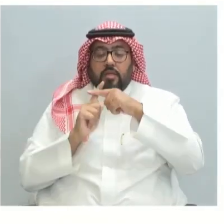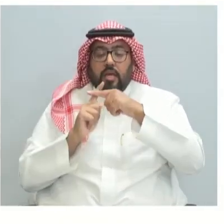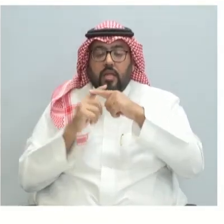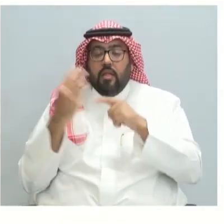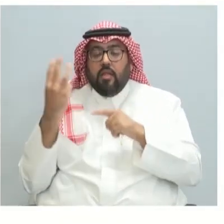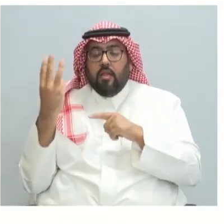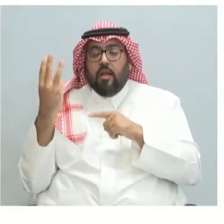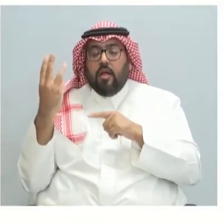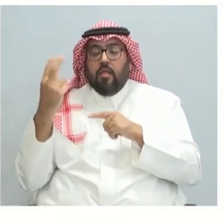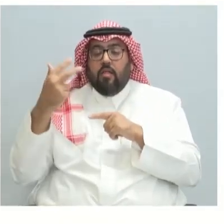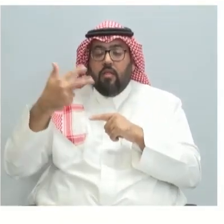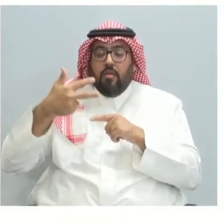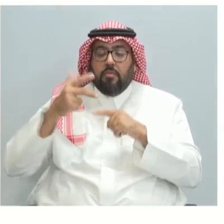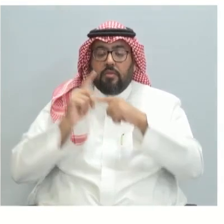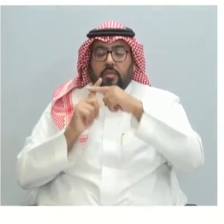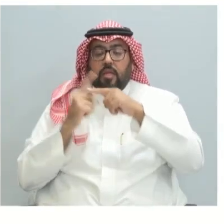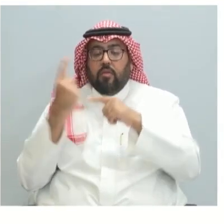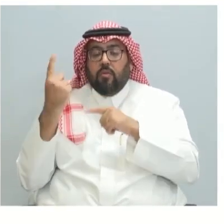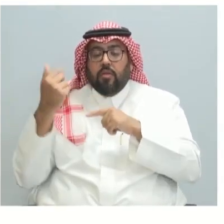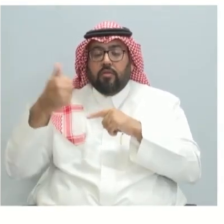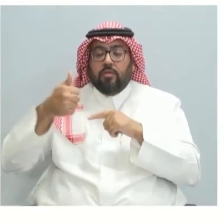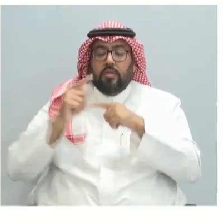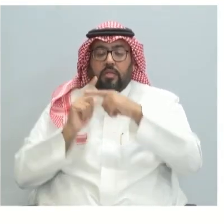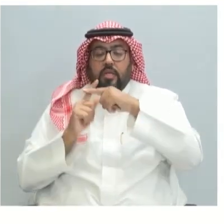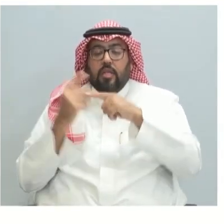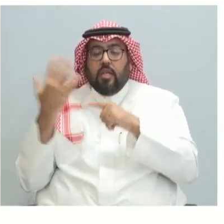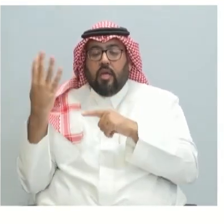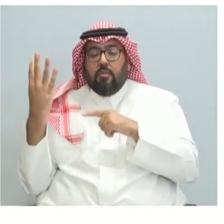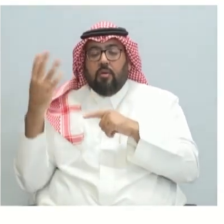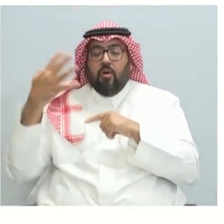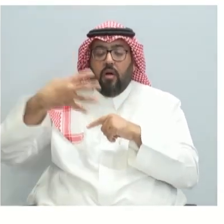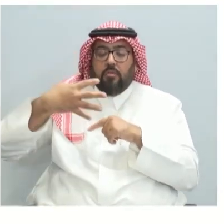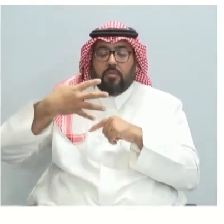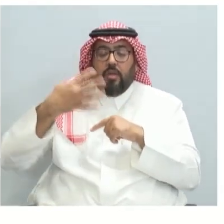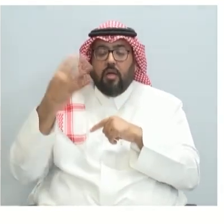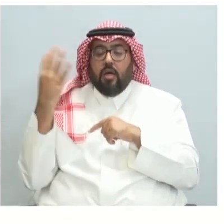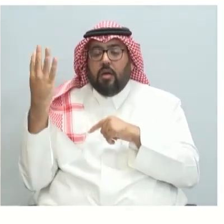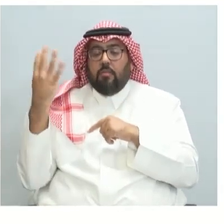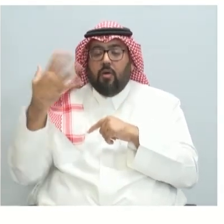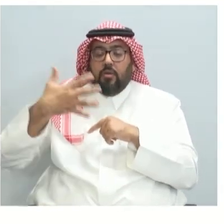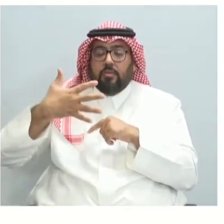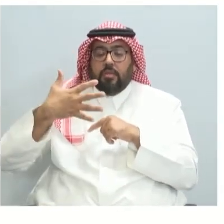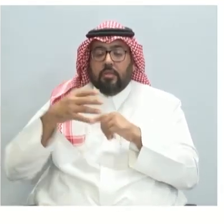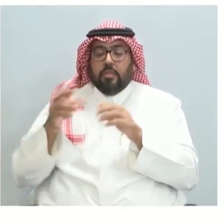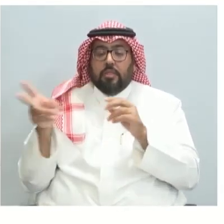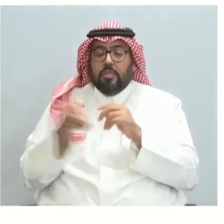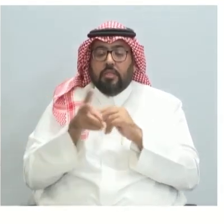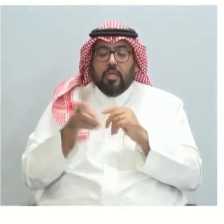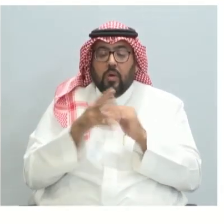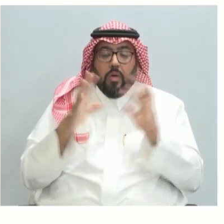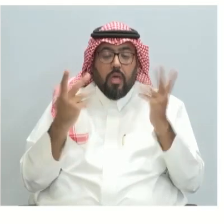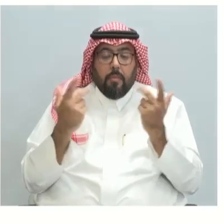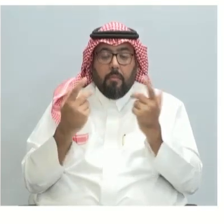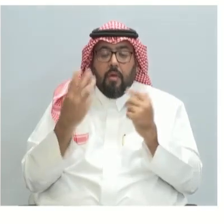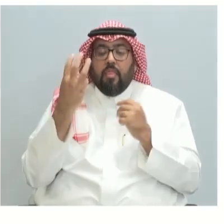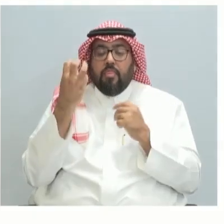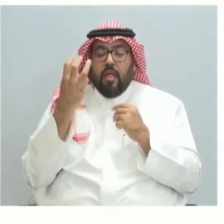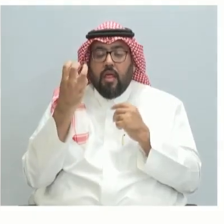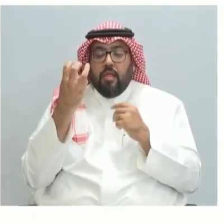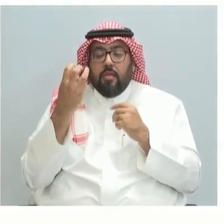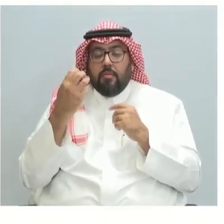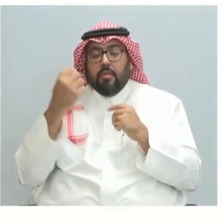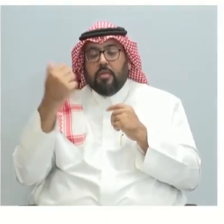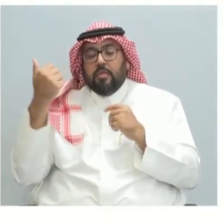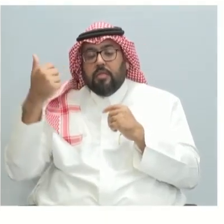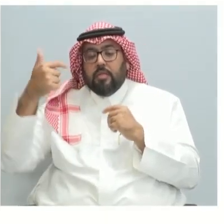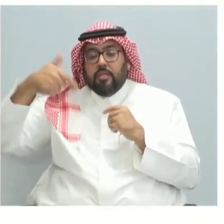83 زائدا 61 زائدا 54 ما هو ناتج الجمع نتحقق من ذلك نعم سوف نجد